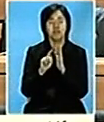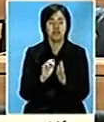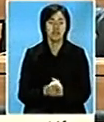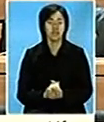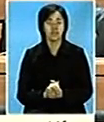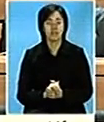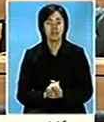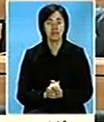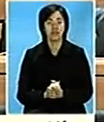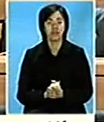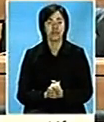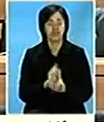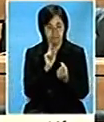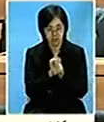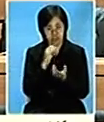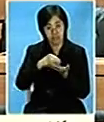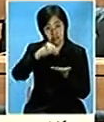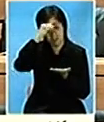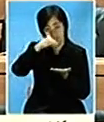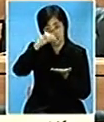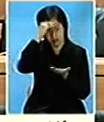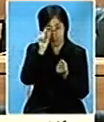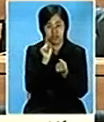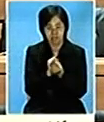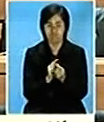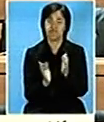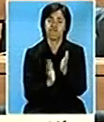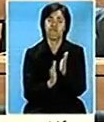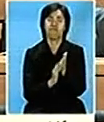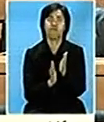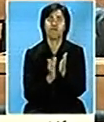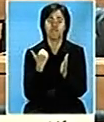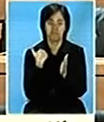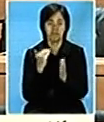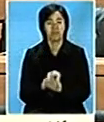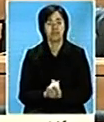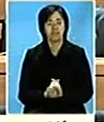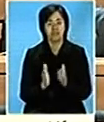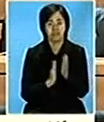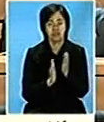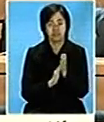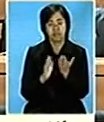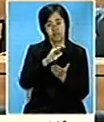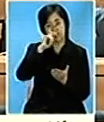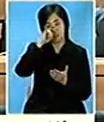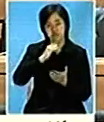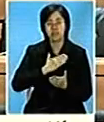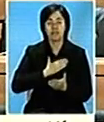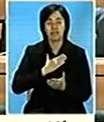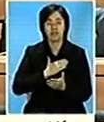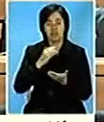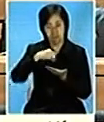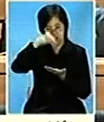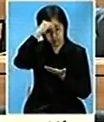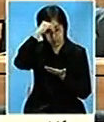ก็ได้มีโอกาสคุยกับนักศึกษาซึ่งท่านก็กล่าวชื่นชมนะครับว่าในเมืองไทยเรามีโรงเรียน